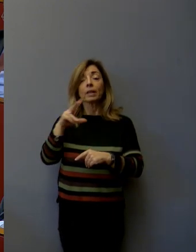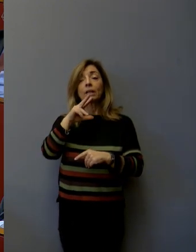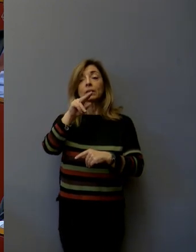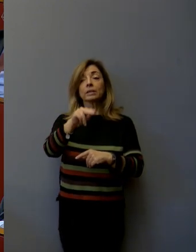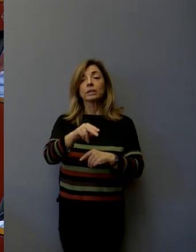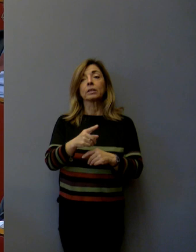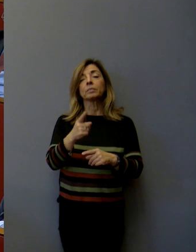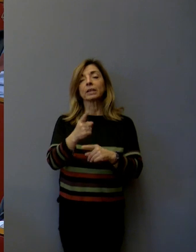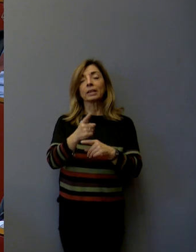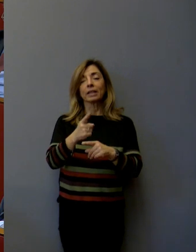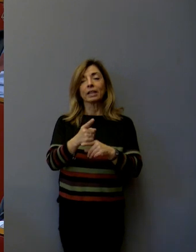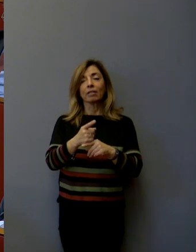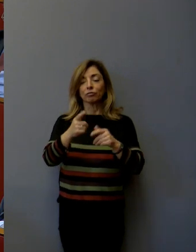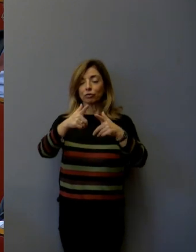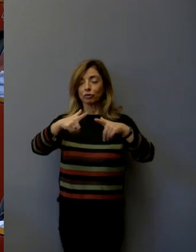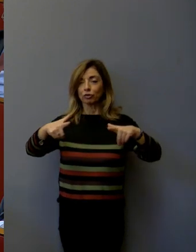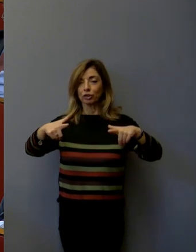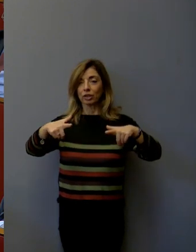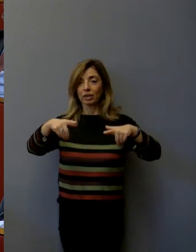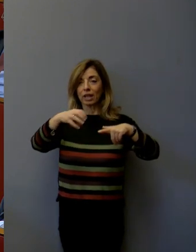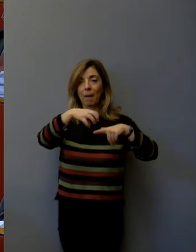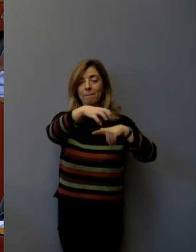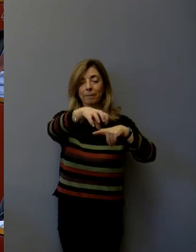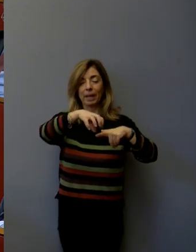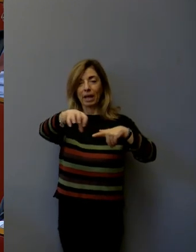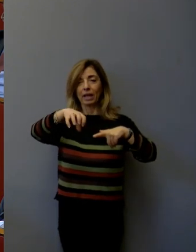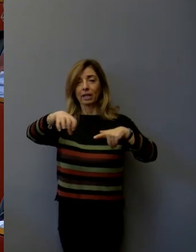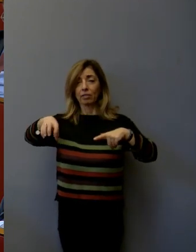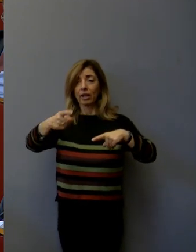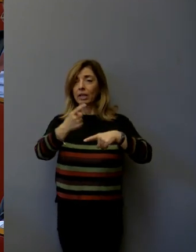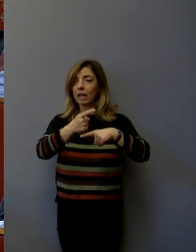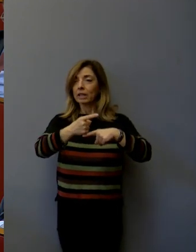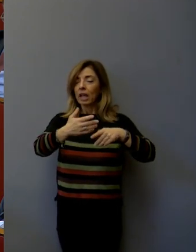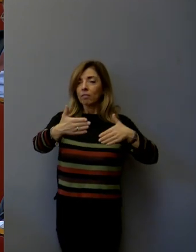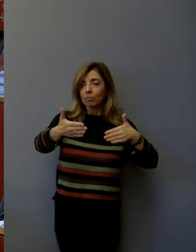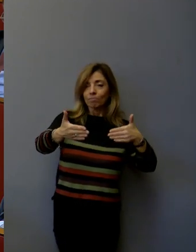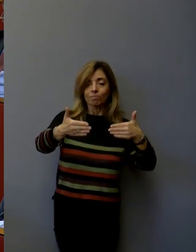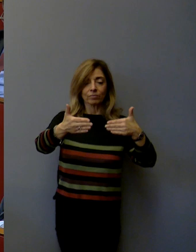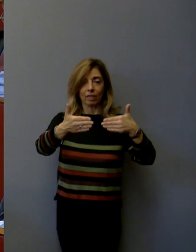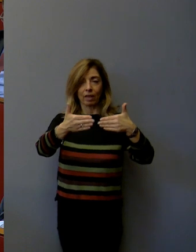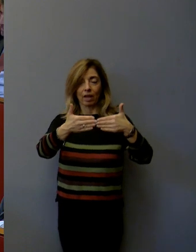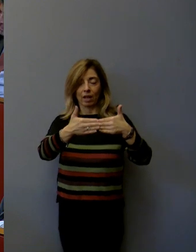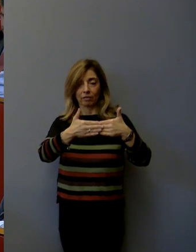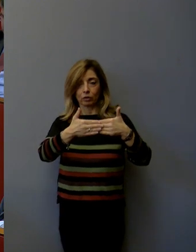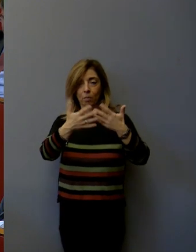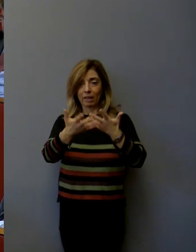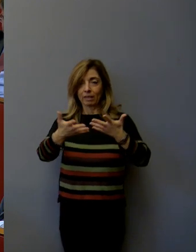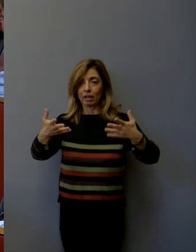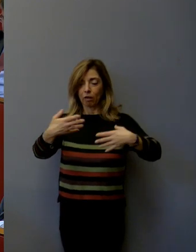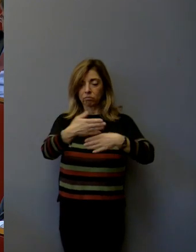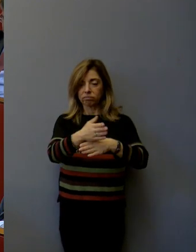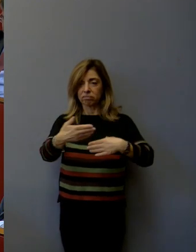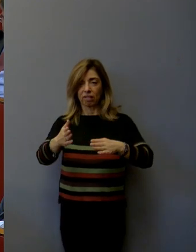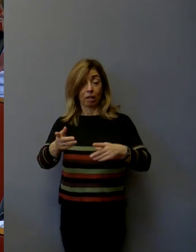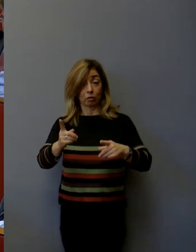le periferie bisogna ricucire i territori il territorio della città devo dire un pensiero che non è solo dell'architetto